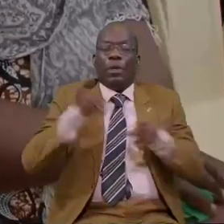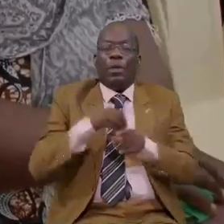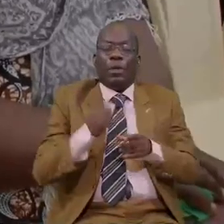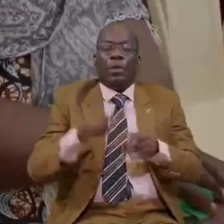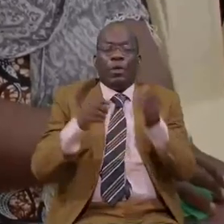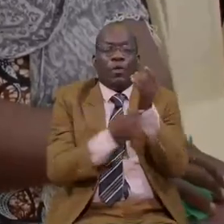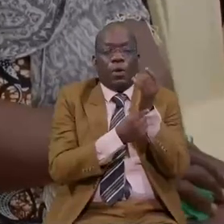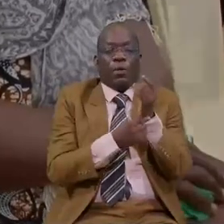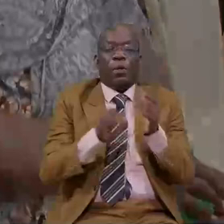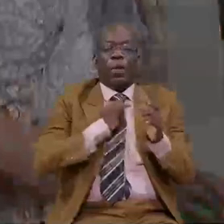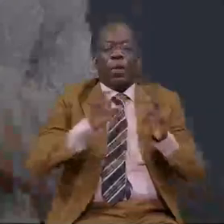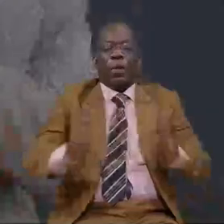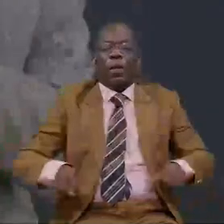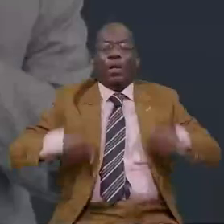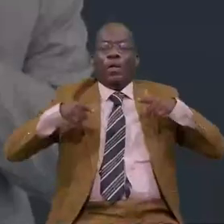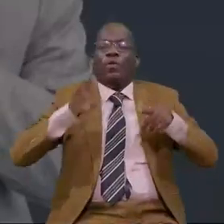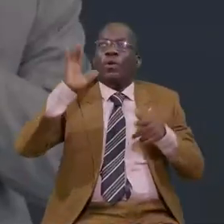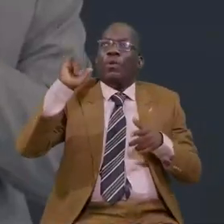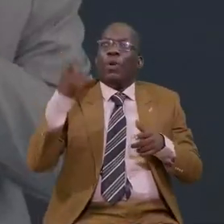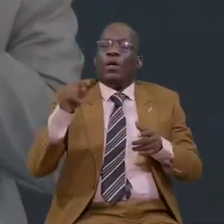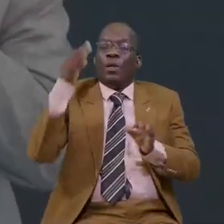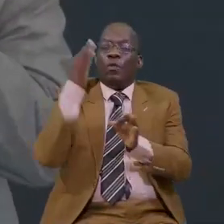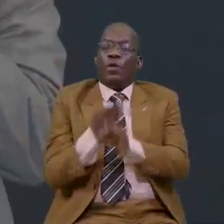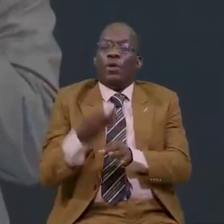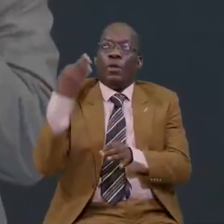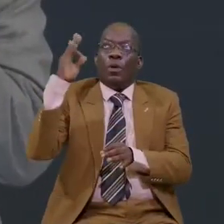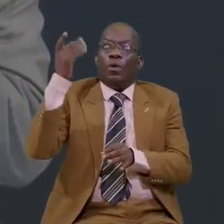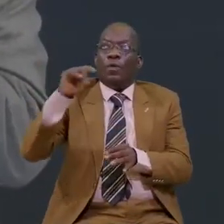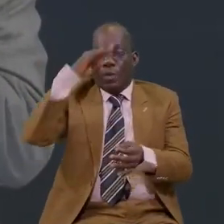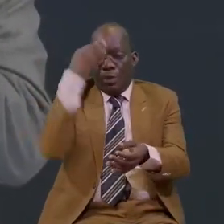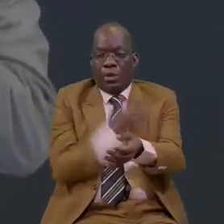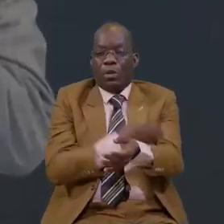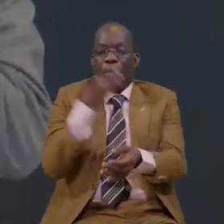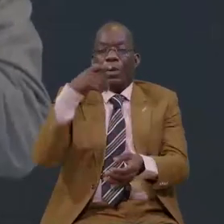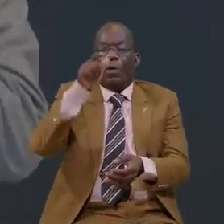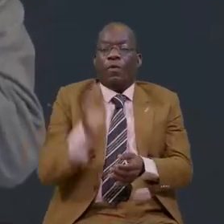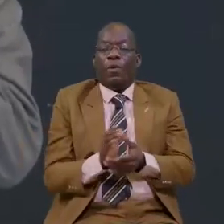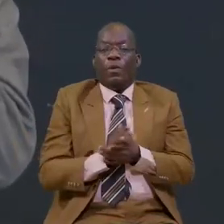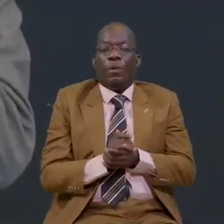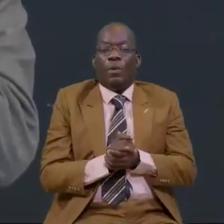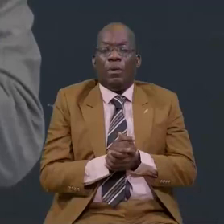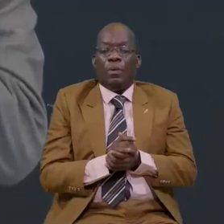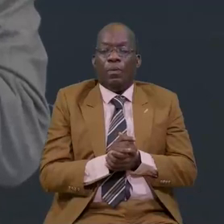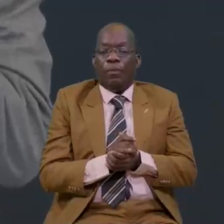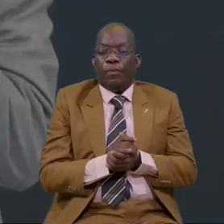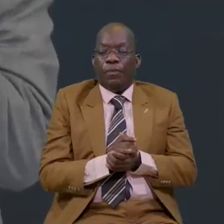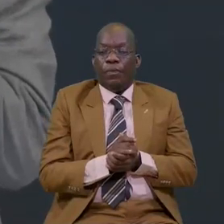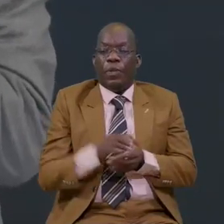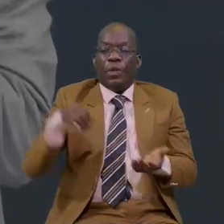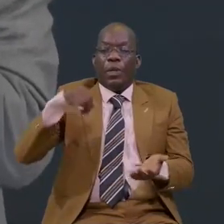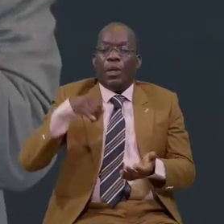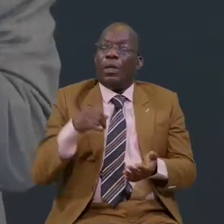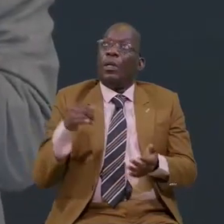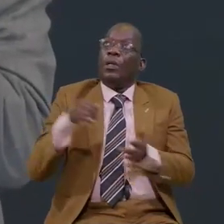La vie que je mène maintenant dans la chair, je la mène par la foi au Fils de